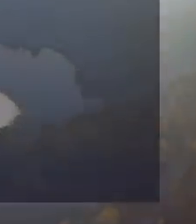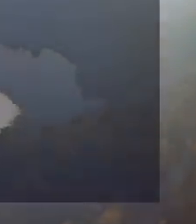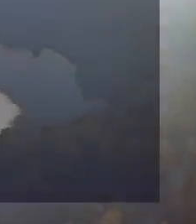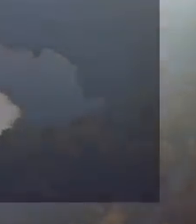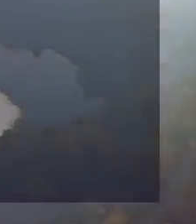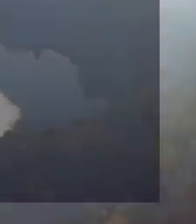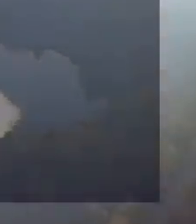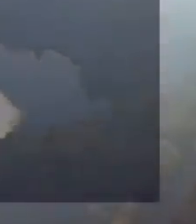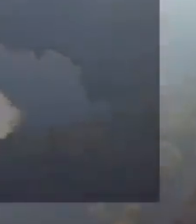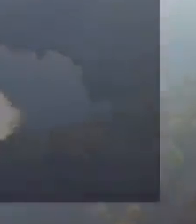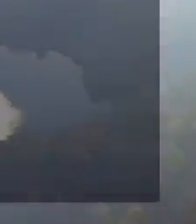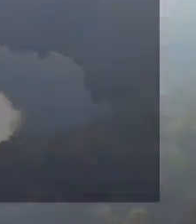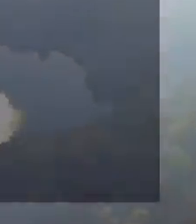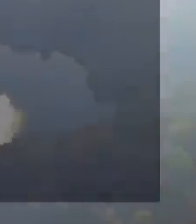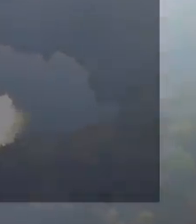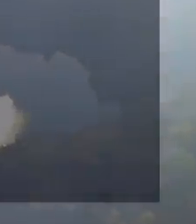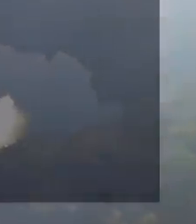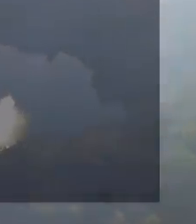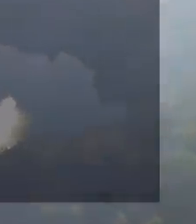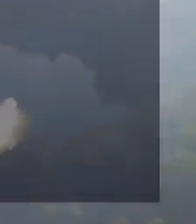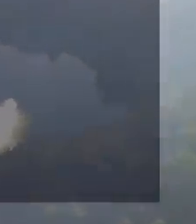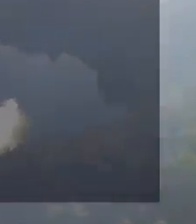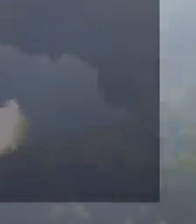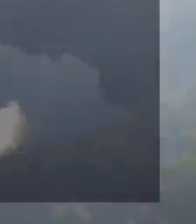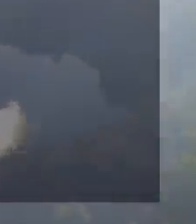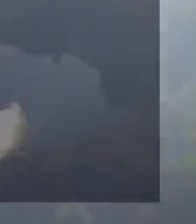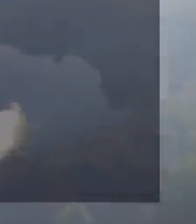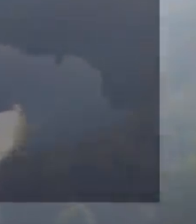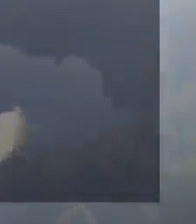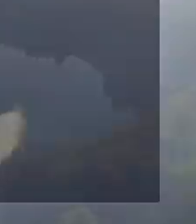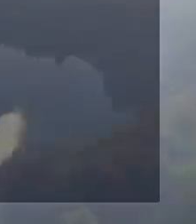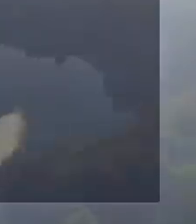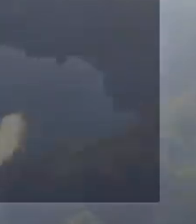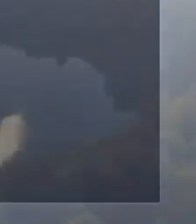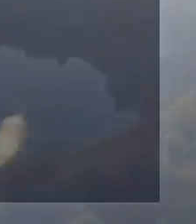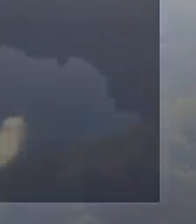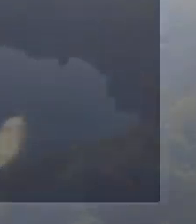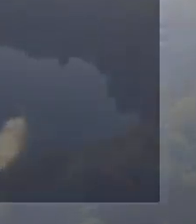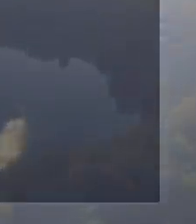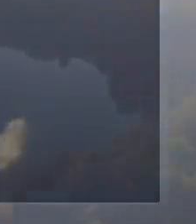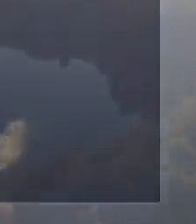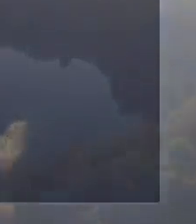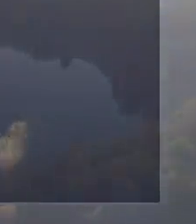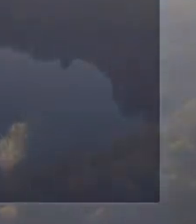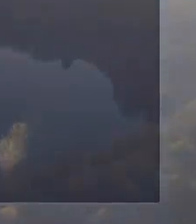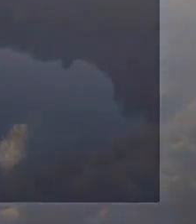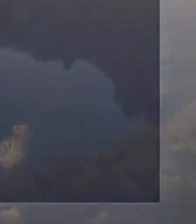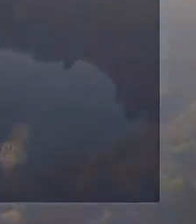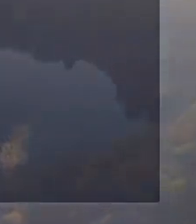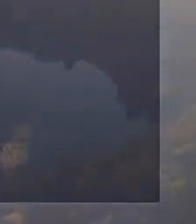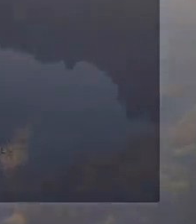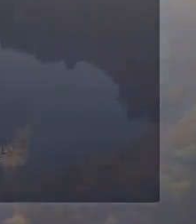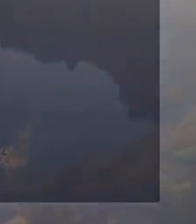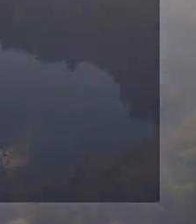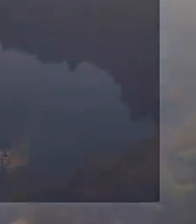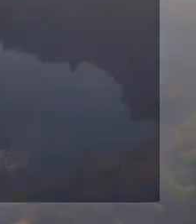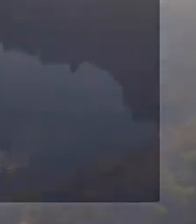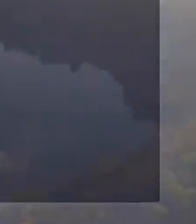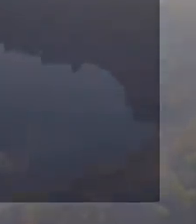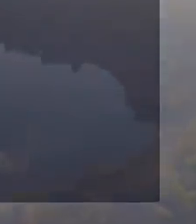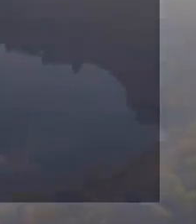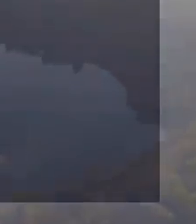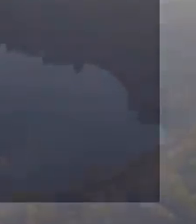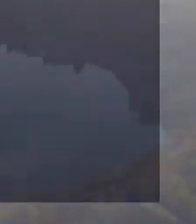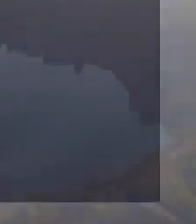나사렛이란 동네에 가서 사니 이는 선지자로 하신 말씀에 나사렛 사람이라 칭하리라 하심을 이루려